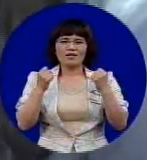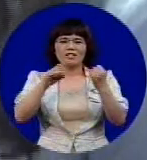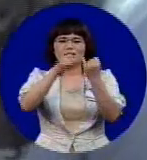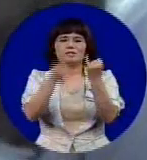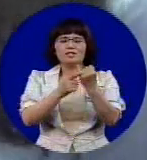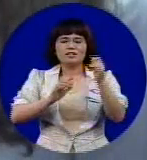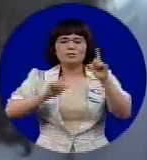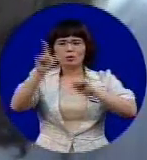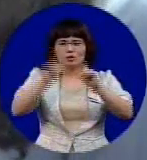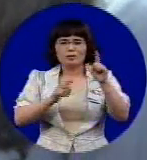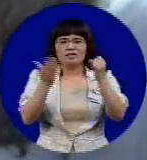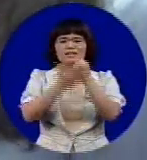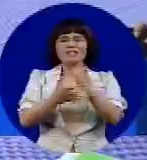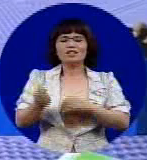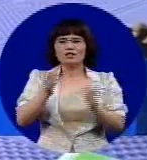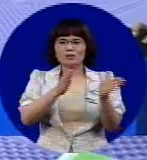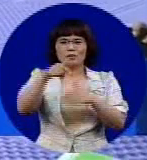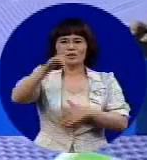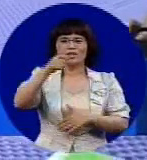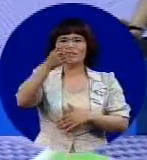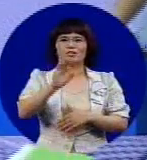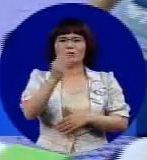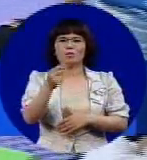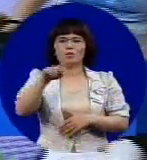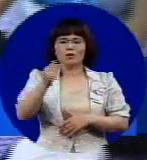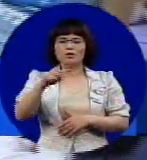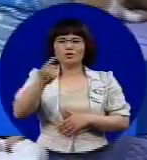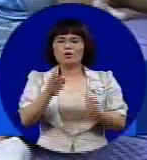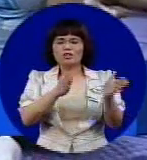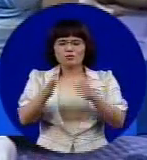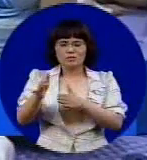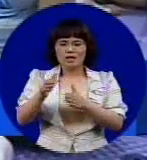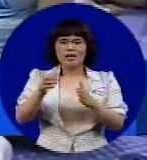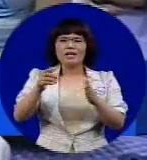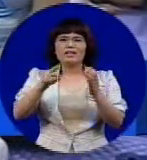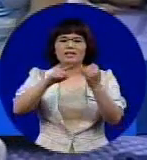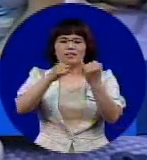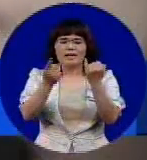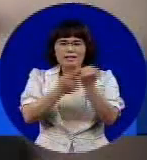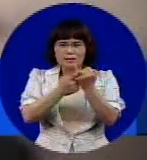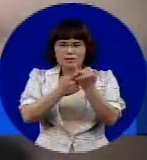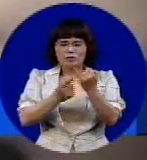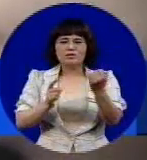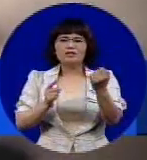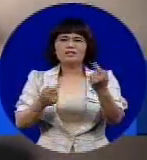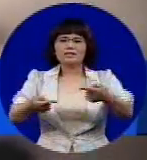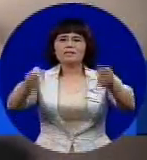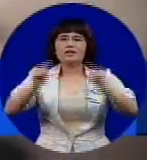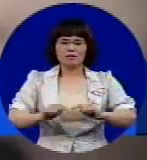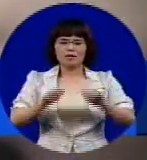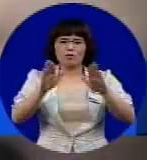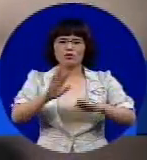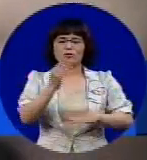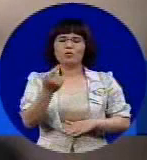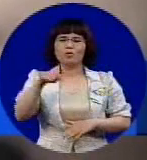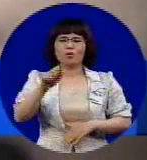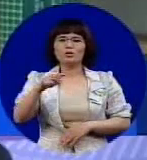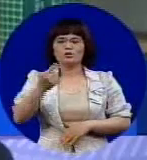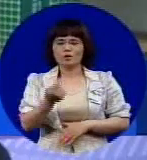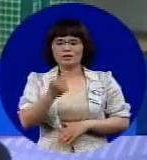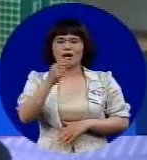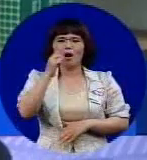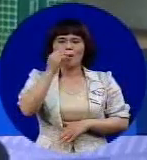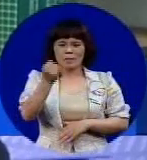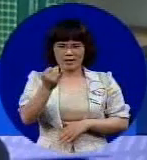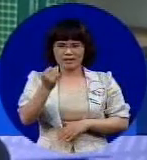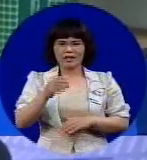건강한 D라인을 사진으로 기흥구 보건소가 마련한 특별한 이벤트에 많은 임신부들이 참석했는데요. 오늘은 보건소에서